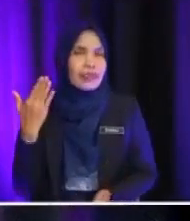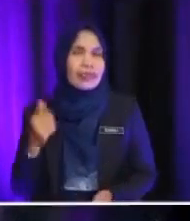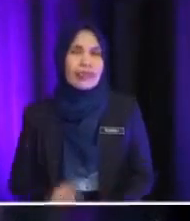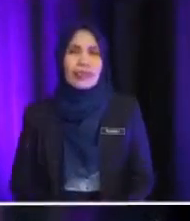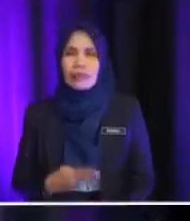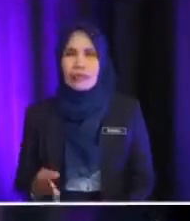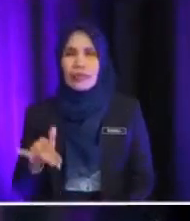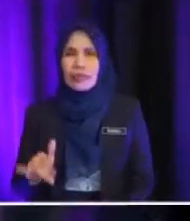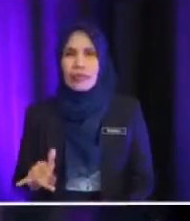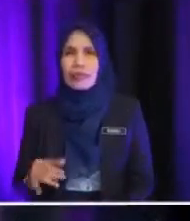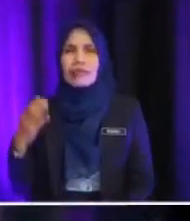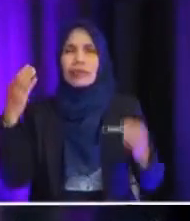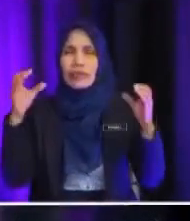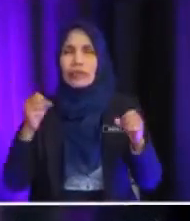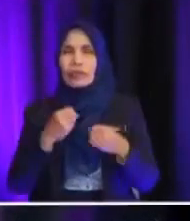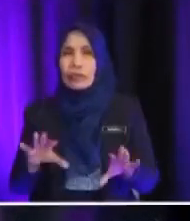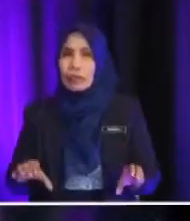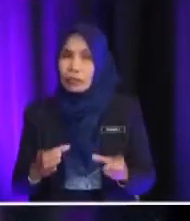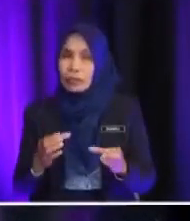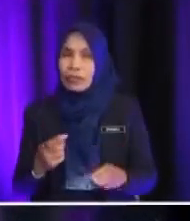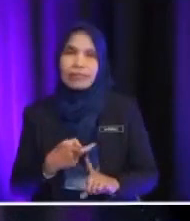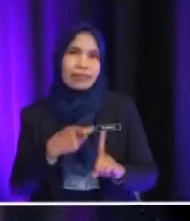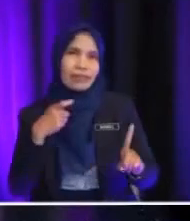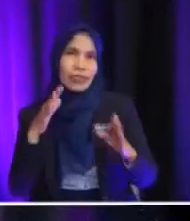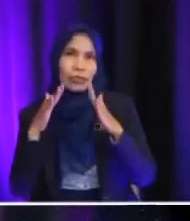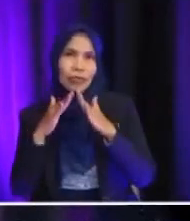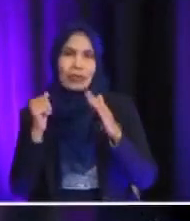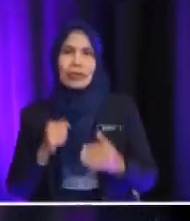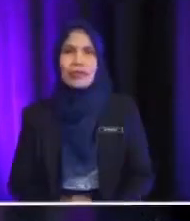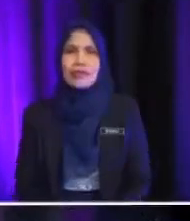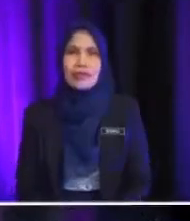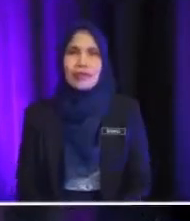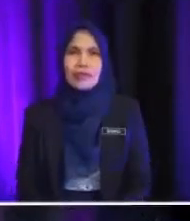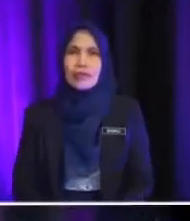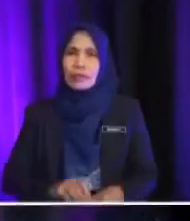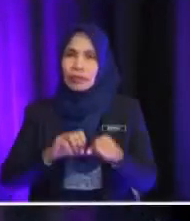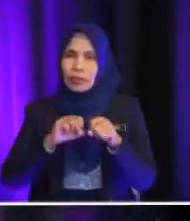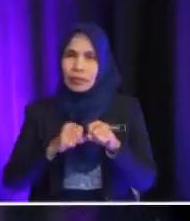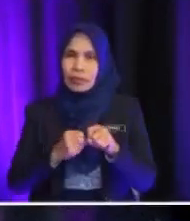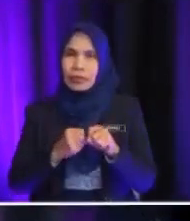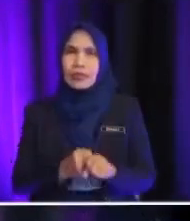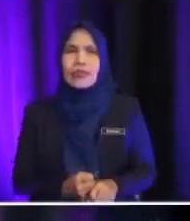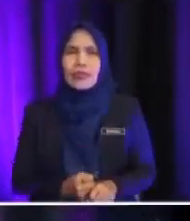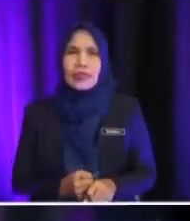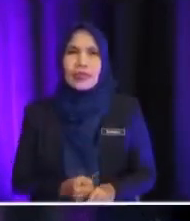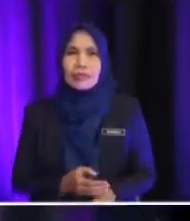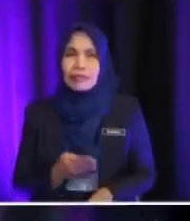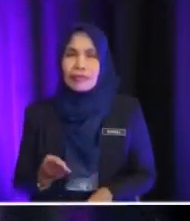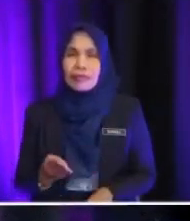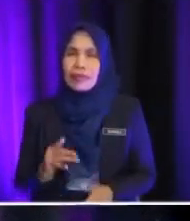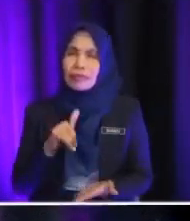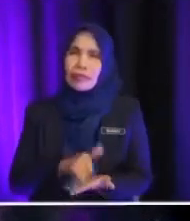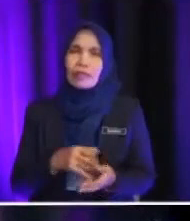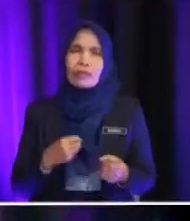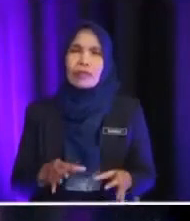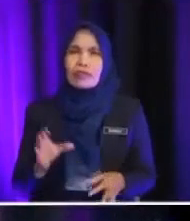Dari rumah lah akhirnya cikgu. Ya, betul. Ini untuk murid-murid lah. Supaya kita tahu bahan kisar tadi dah cantik kejadian dia. Kita letakkan